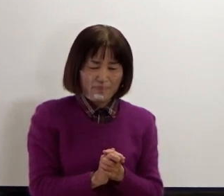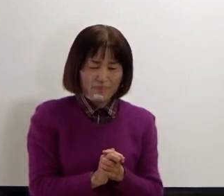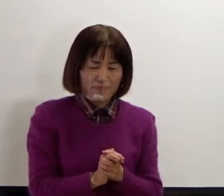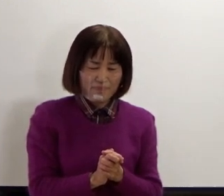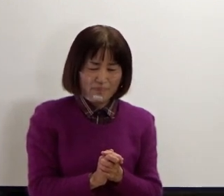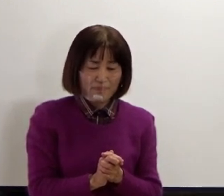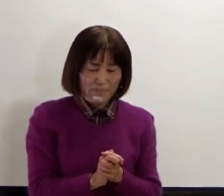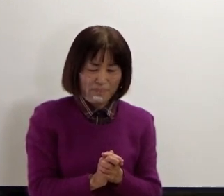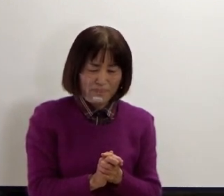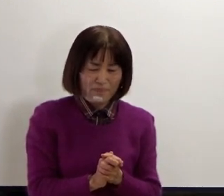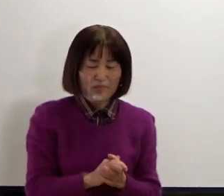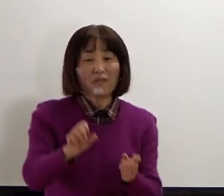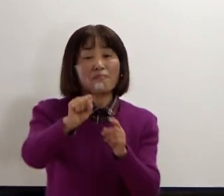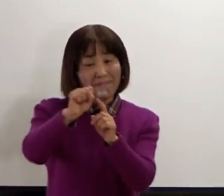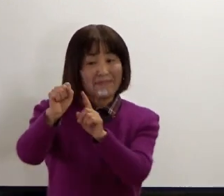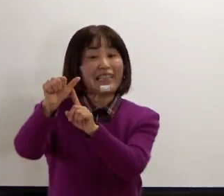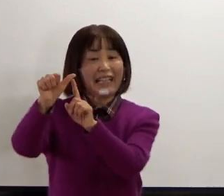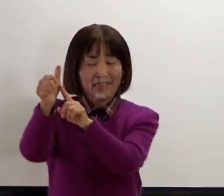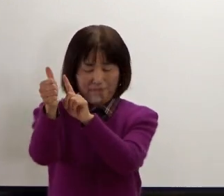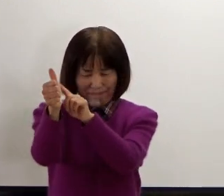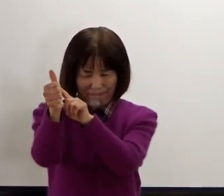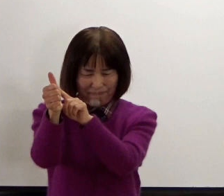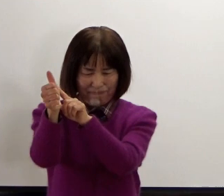でそのザカリアにですね、